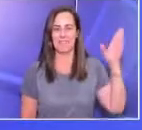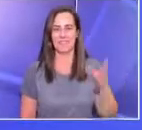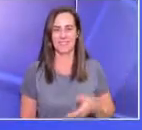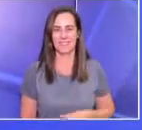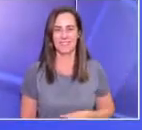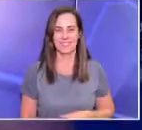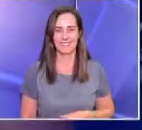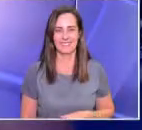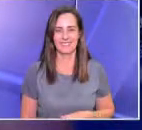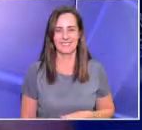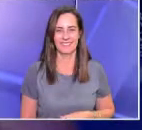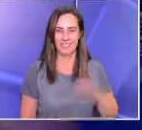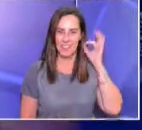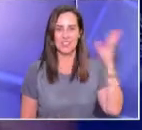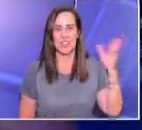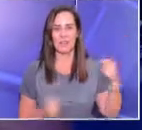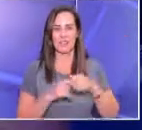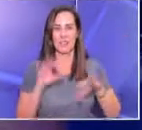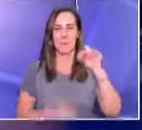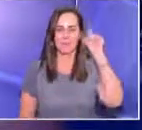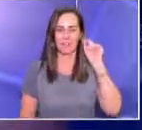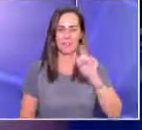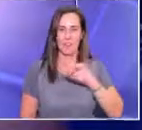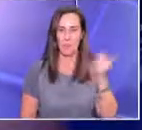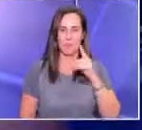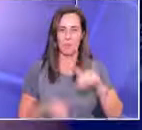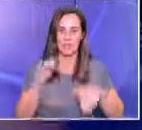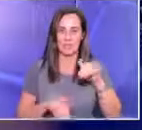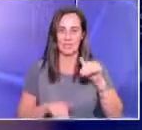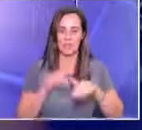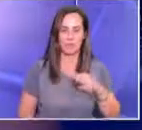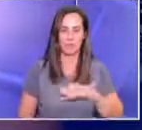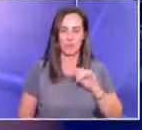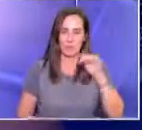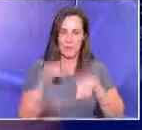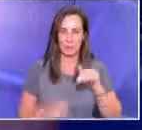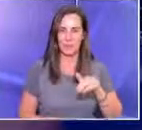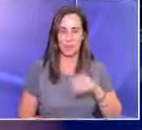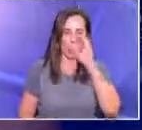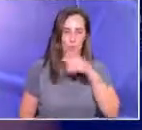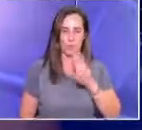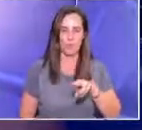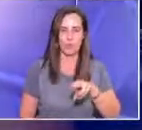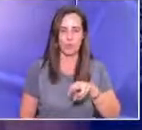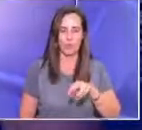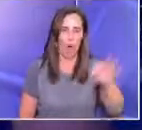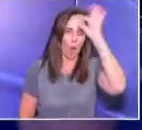אישה. ובקשר לבחירות בתל אביב, כל מי שהצביח, בשבילי, כל מי שהצביח, הולדה, יש לו עוד